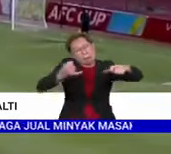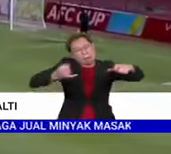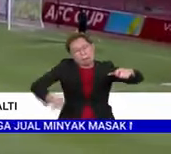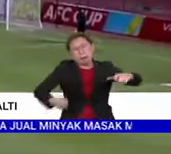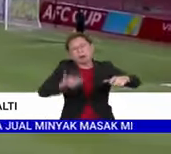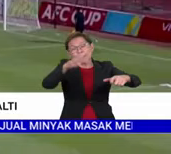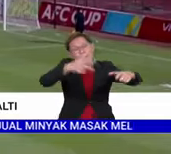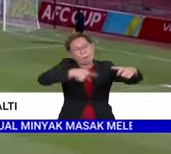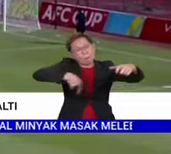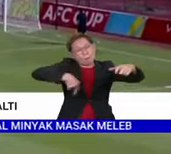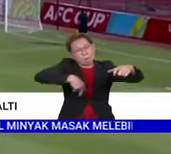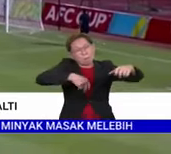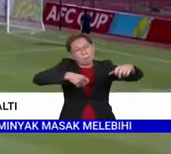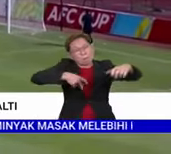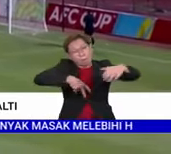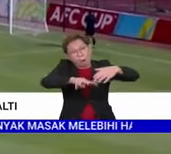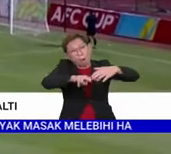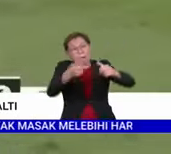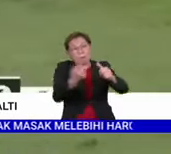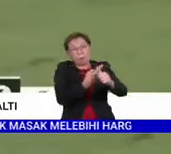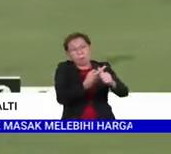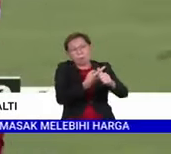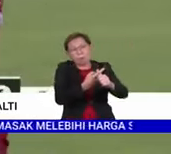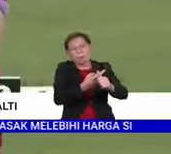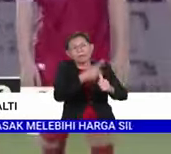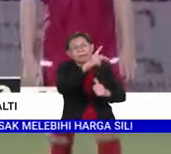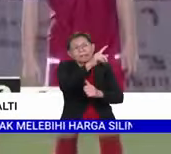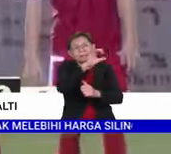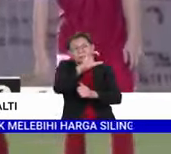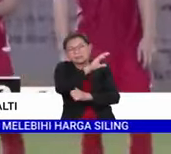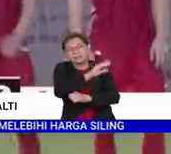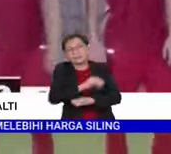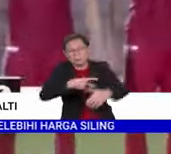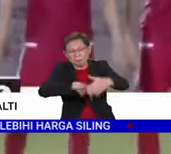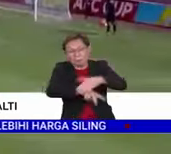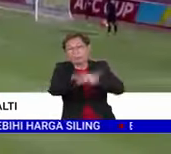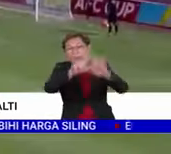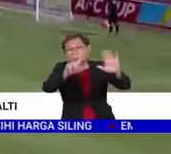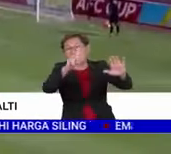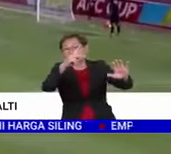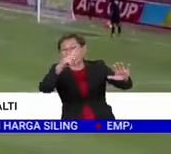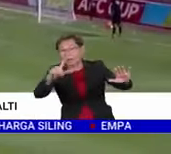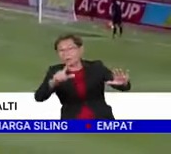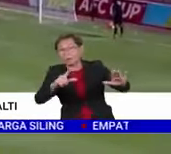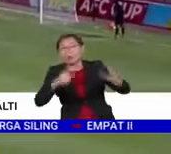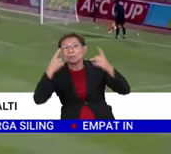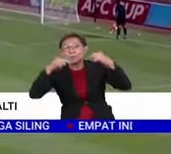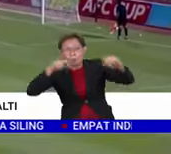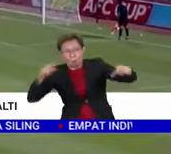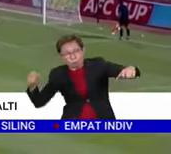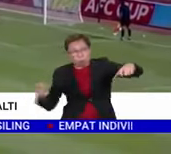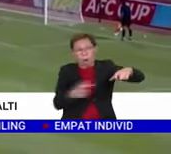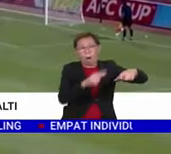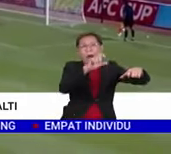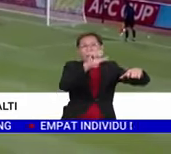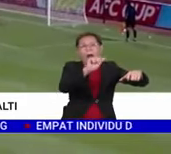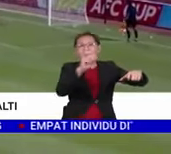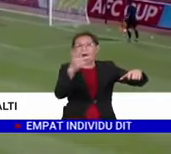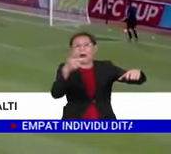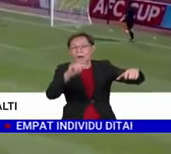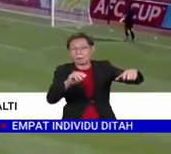5 sepakan pertama KL City dan Vitel FC. Sepakan penalti ketujuh KL City berjaya disempurnakan Muhammad Akram